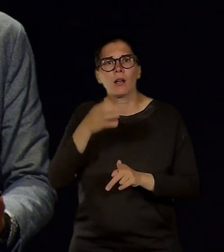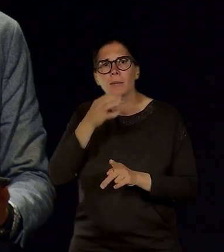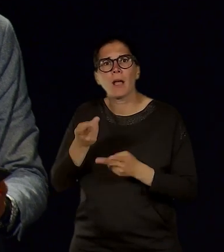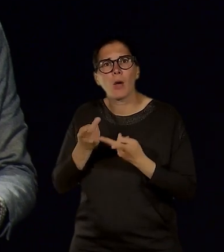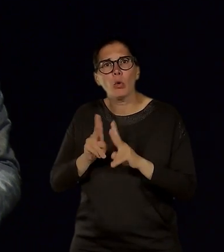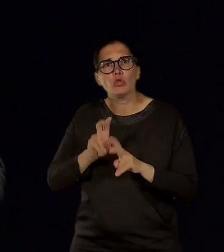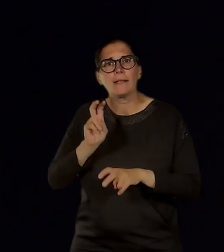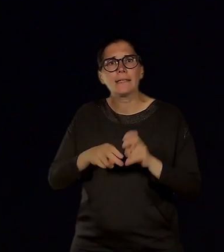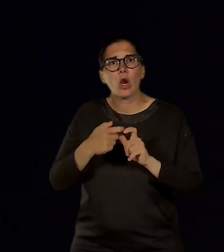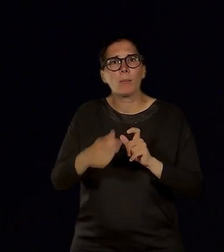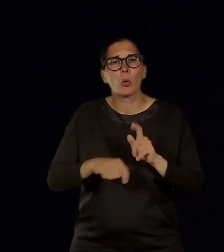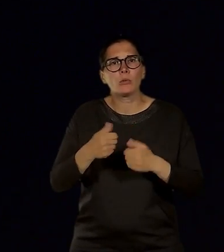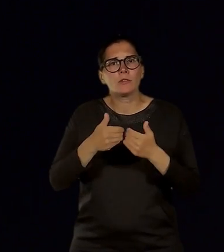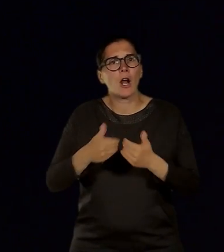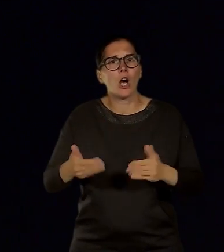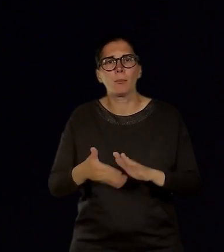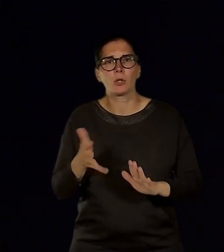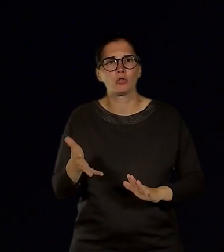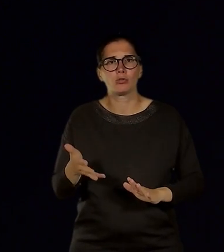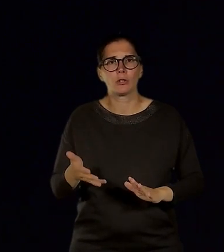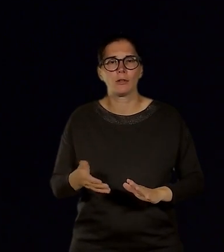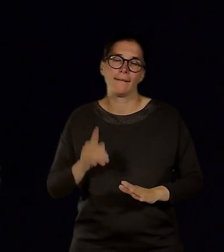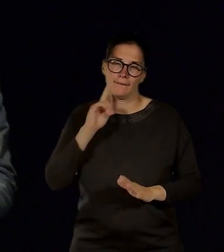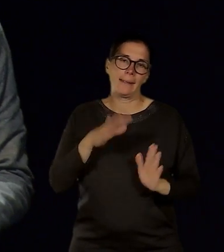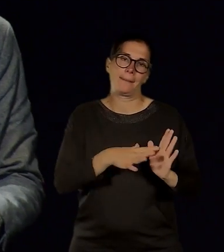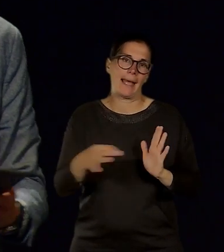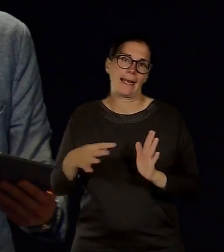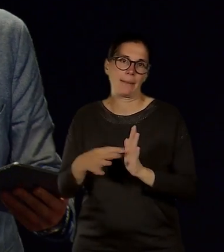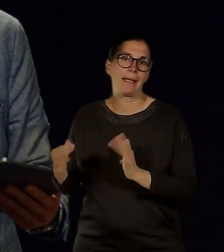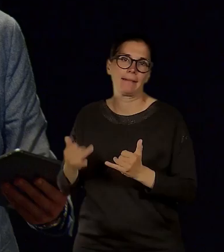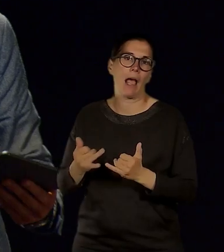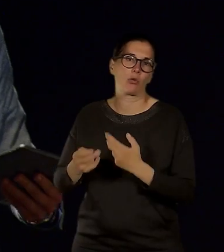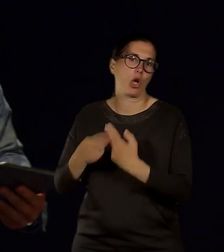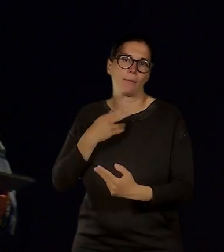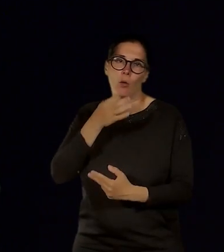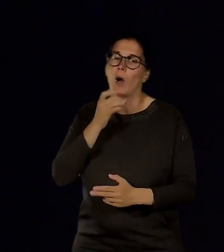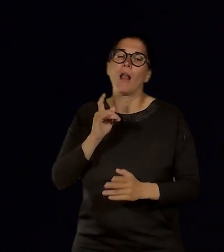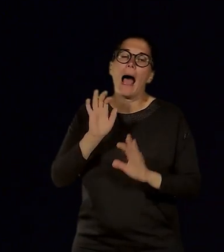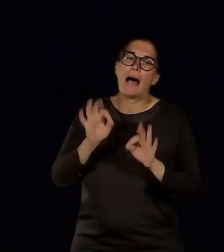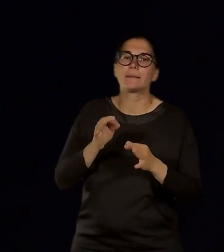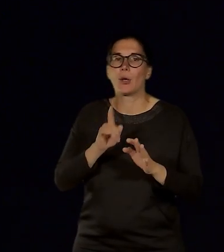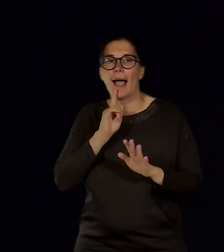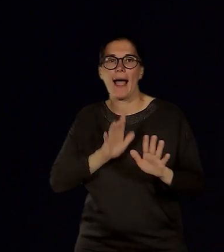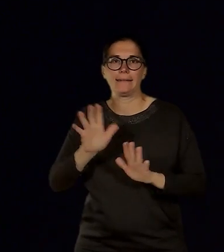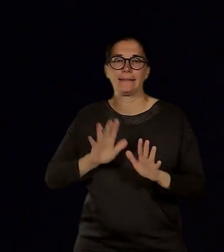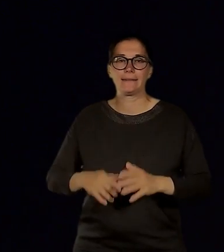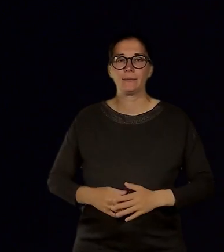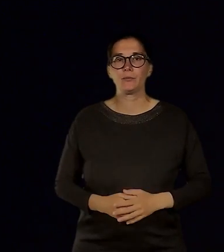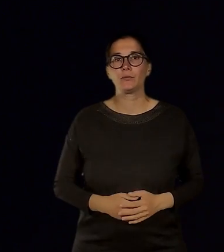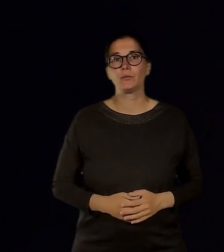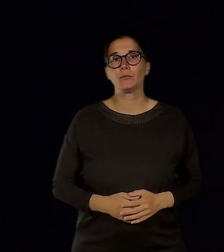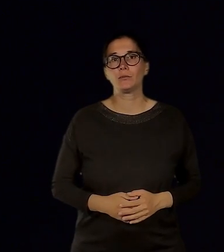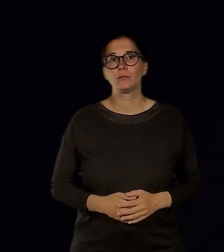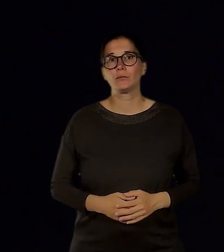odděleny? Já vím, že konkrétní data se teď nelze říct, ale aspoň přibližně. Jo, no já bych